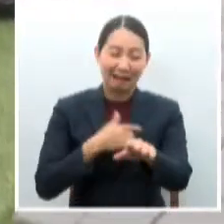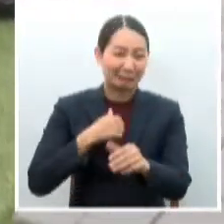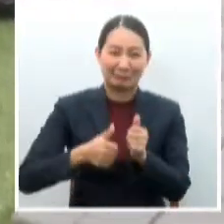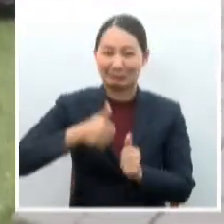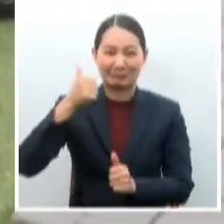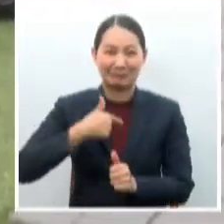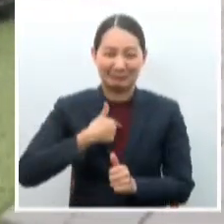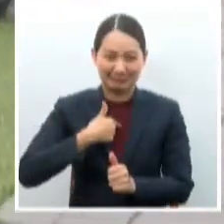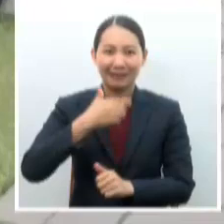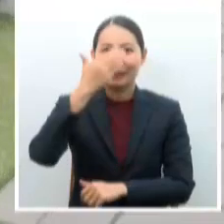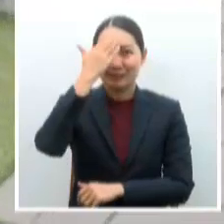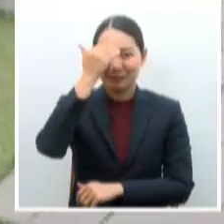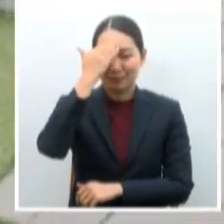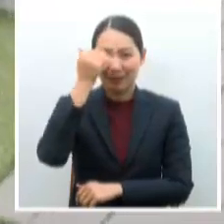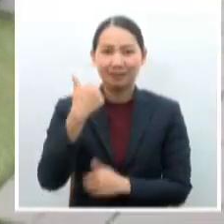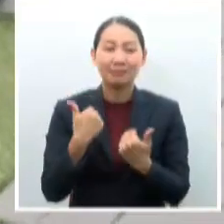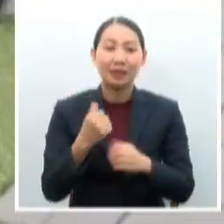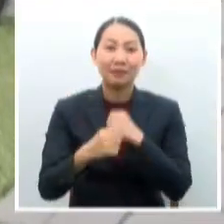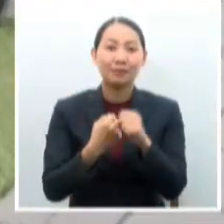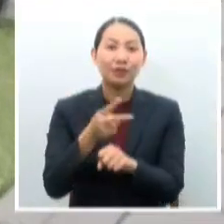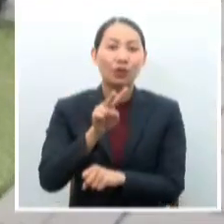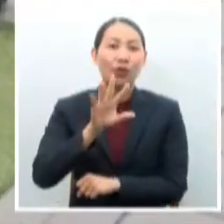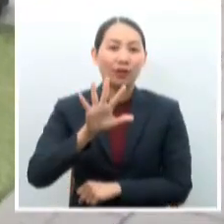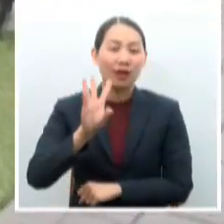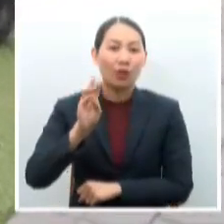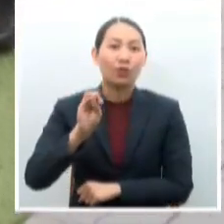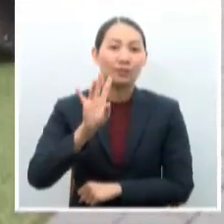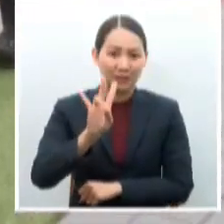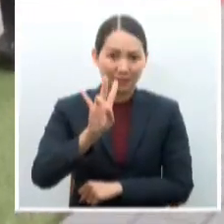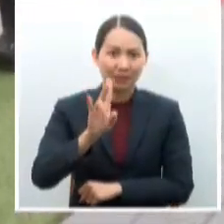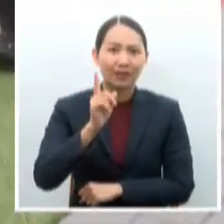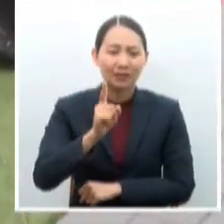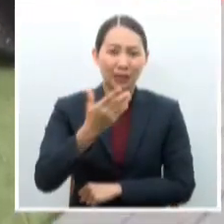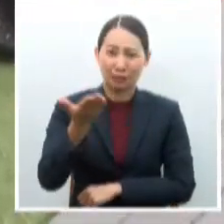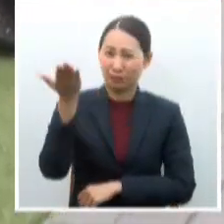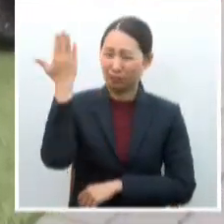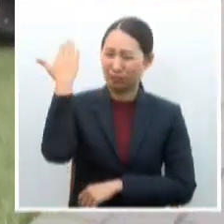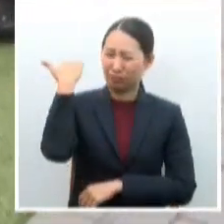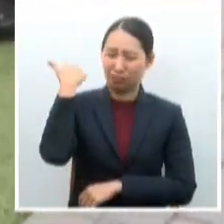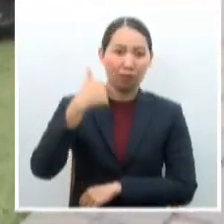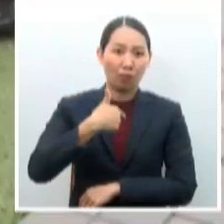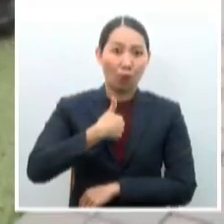างหลังเนี่ย 2,567 เนี่ยผมฉลองสงกรานต์มาตั้งแต่ก่อนปี 2,500